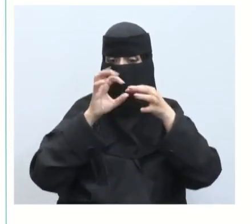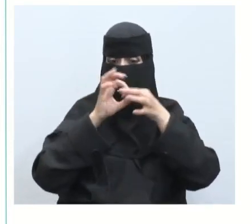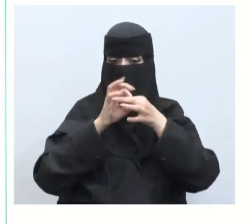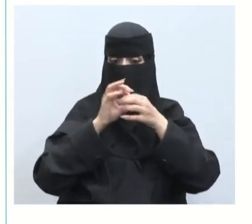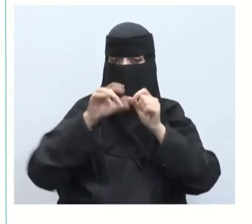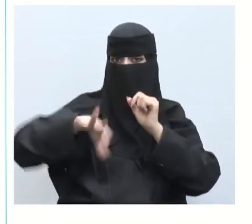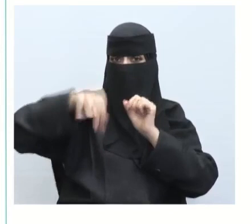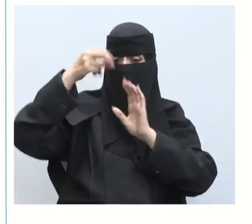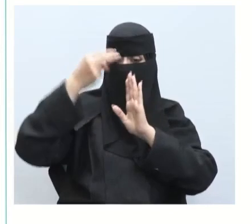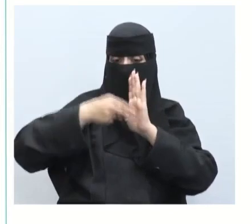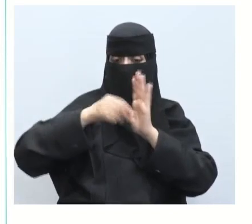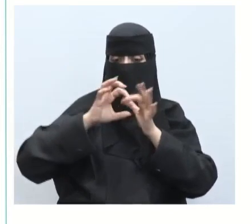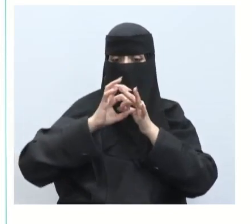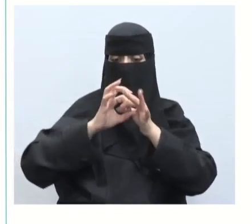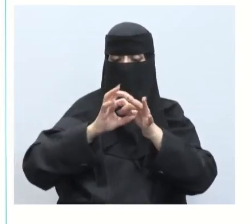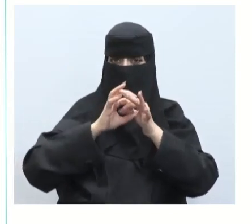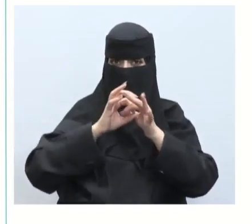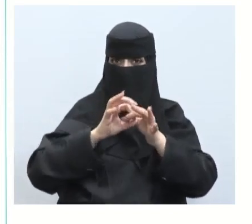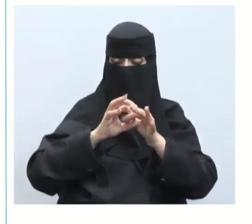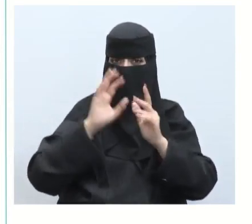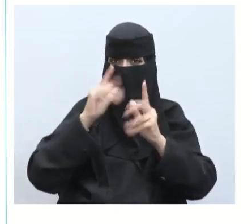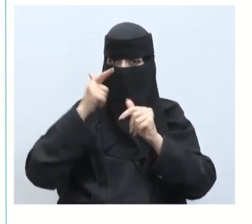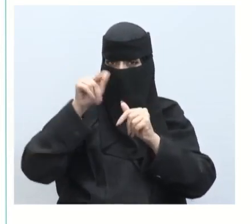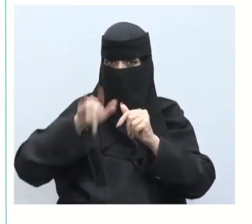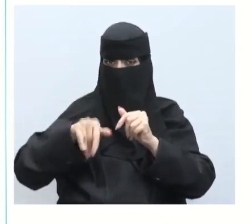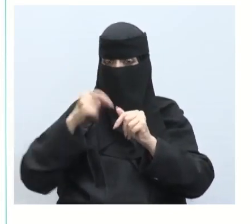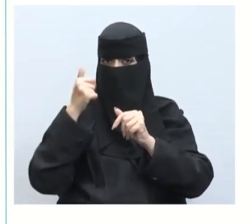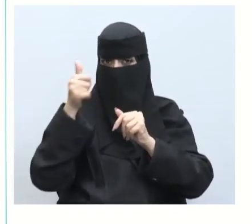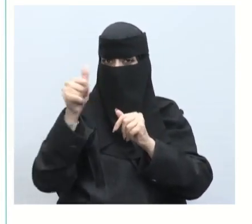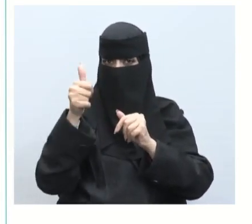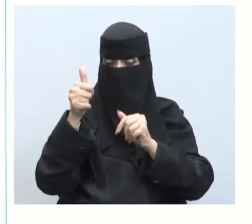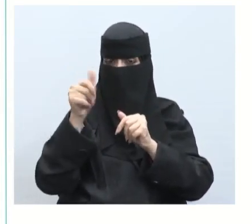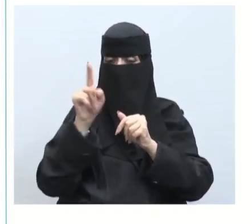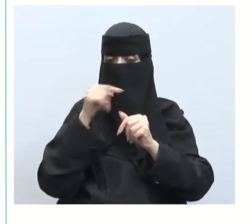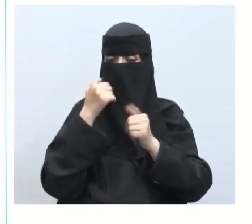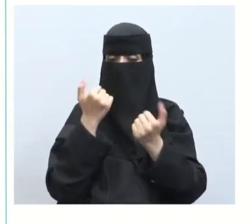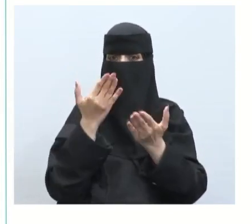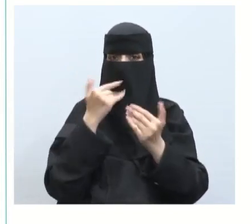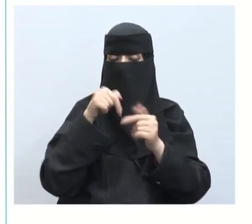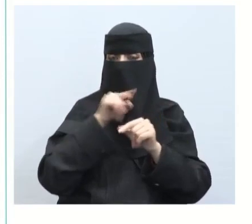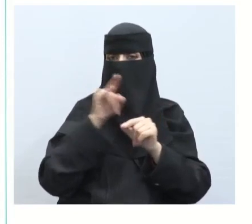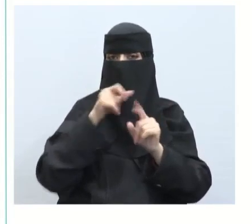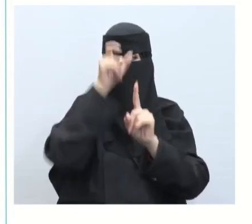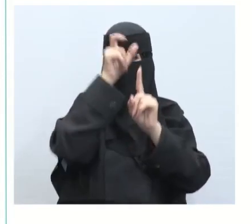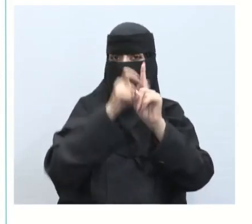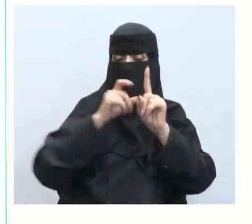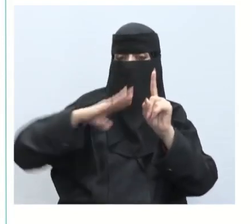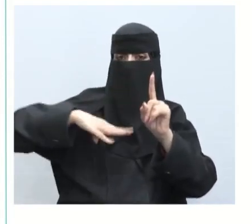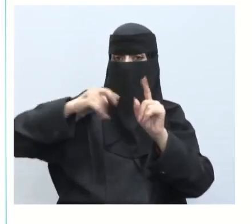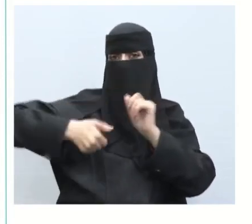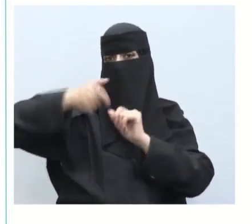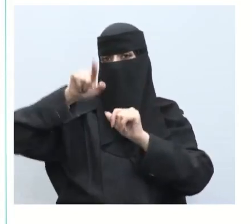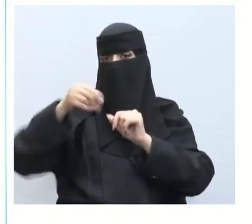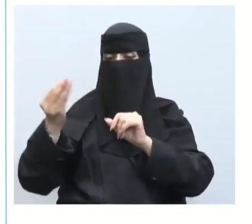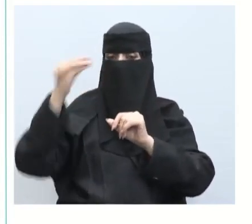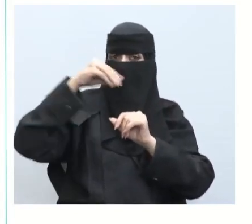القرار والتواصل او مهارات الاتصال اذا تنفيذ القوانين ليس من ادوار المدير الناجح وانما هو